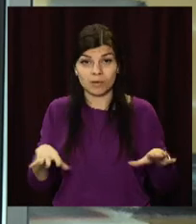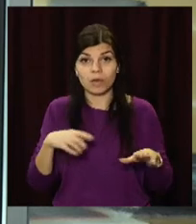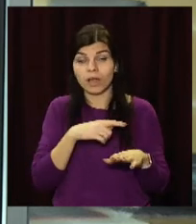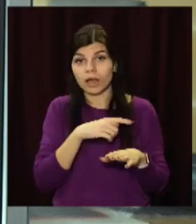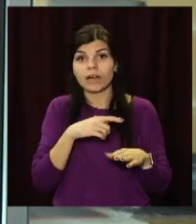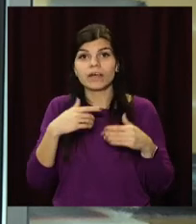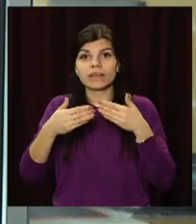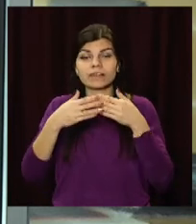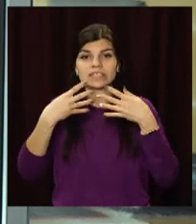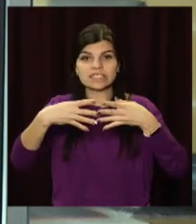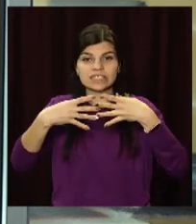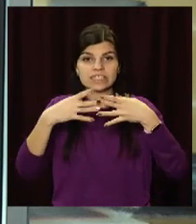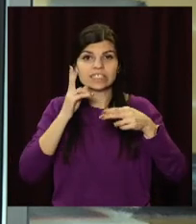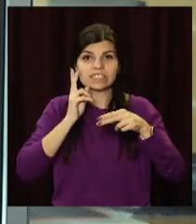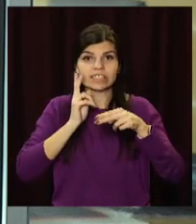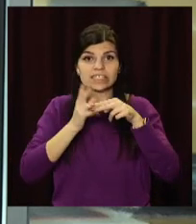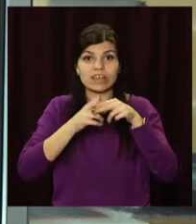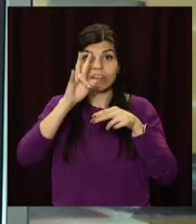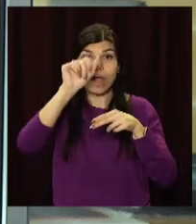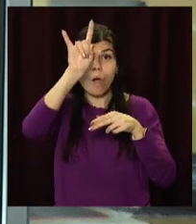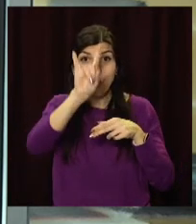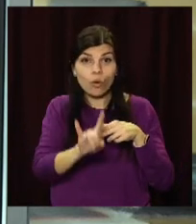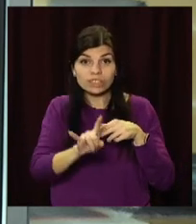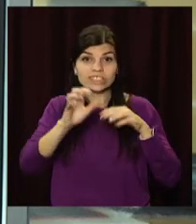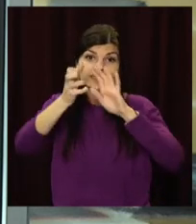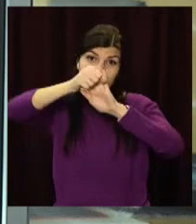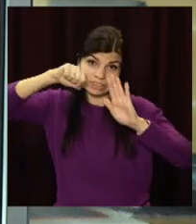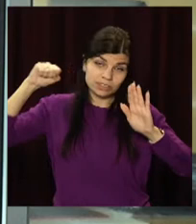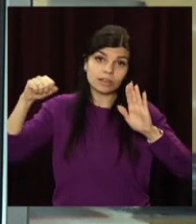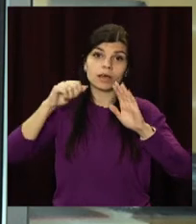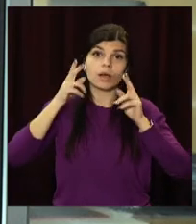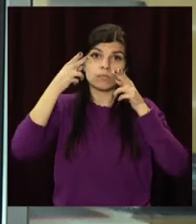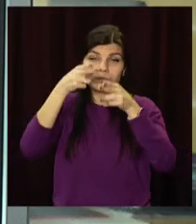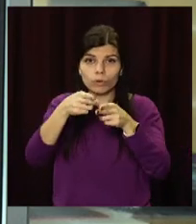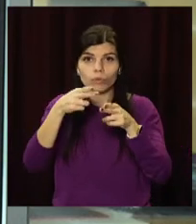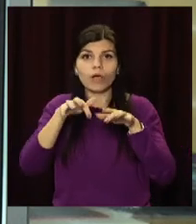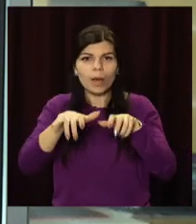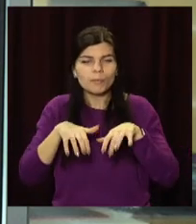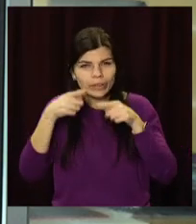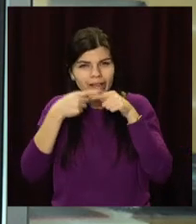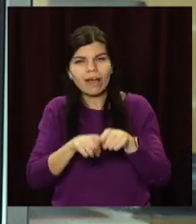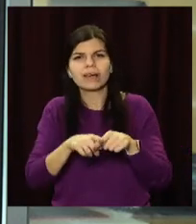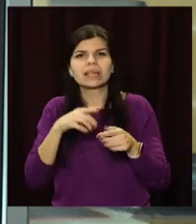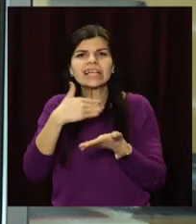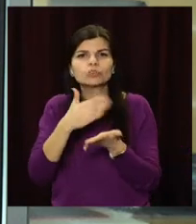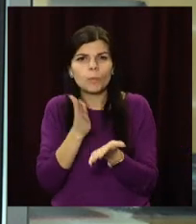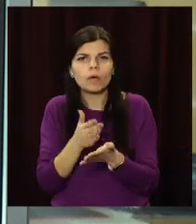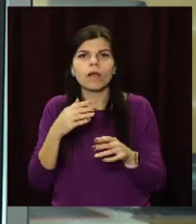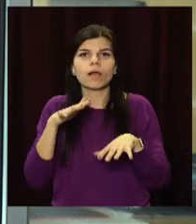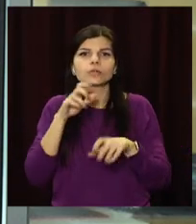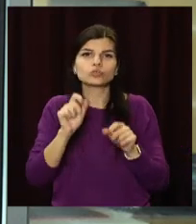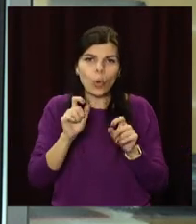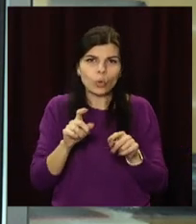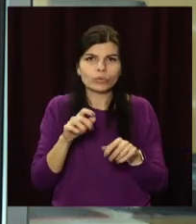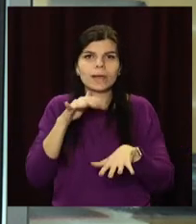пошкодили металеві грати на вікні та вдерлися до будинку. Винесли звідти інструменти, побутову та комп'ютерну техніку, банківські картки, золото